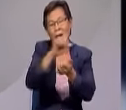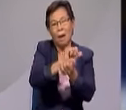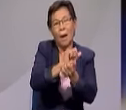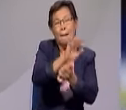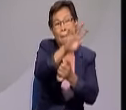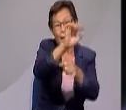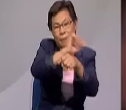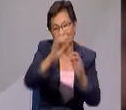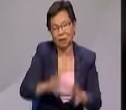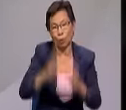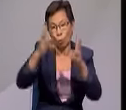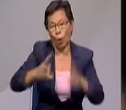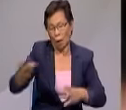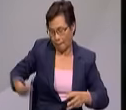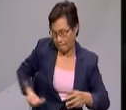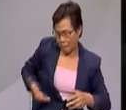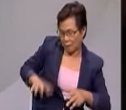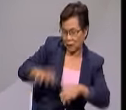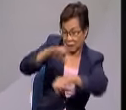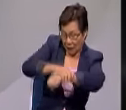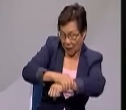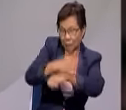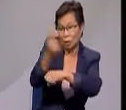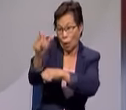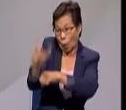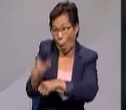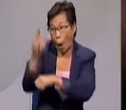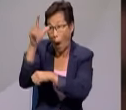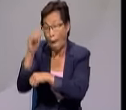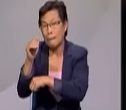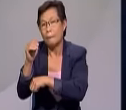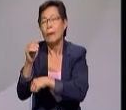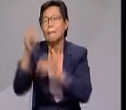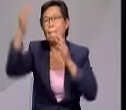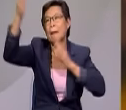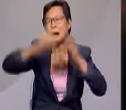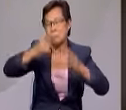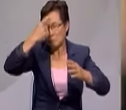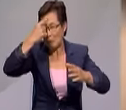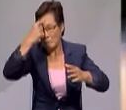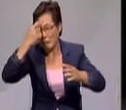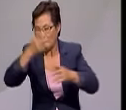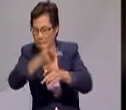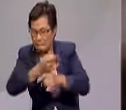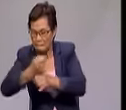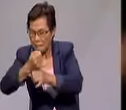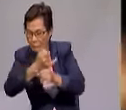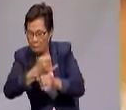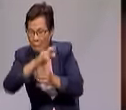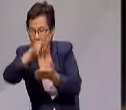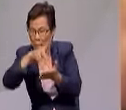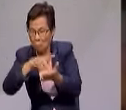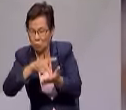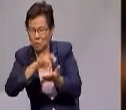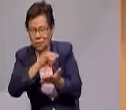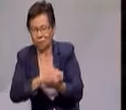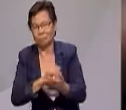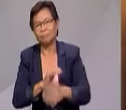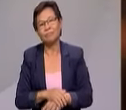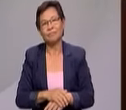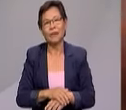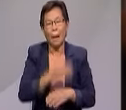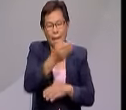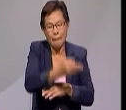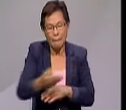pekerja lelaki warga Bangladesh dan seorang lelaki tempatan disyaki penjaga di pusat hiburan terbabit.